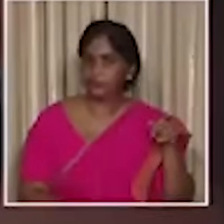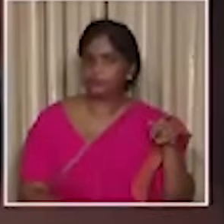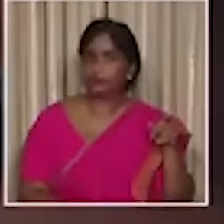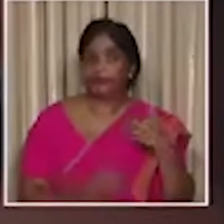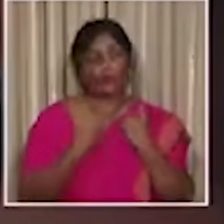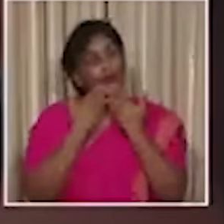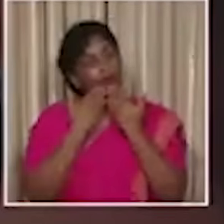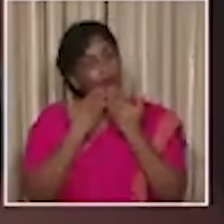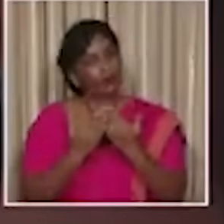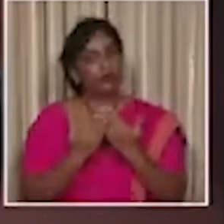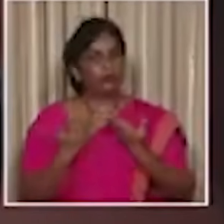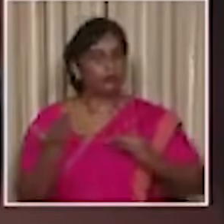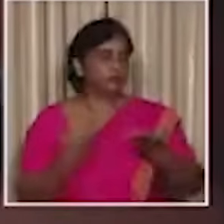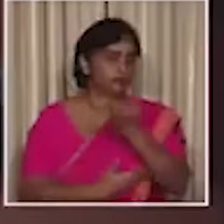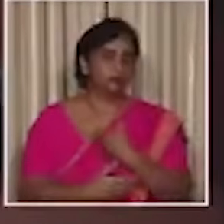ඉස්සුතුවන්ත විය යුතුයි අපි කවුරුත්.